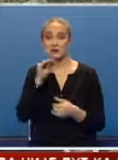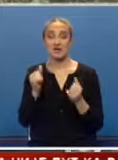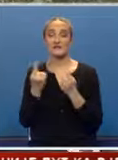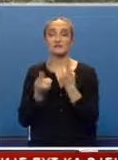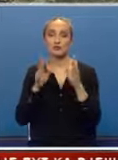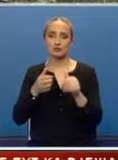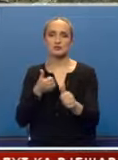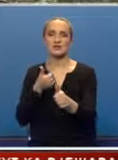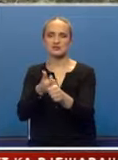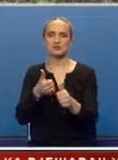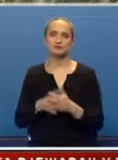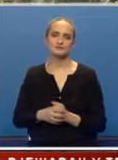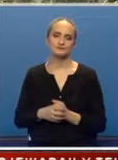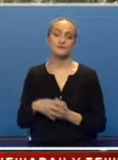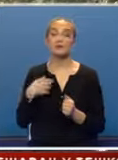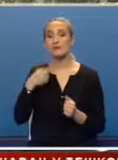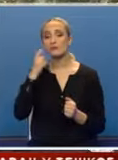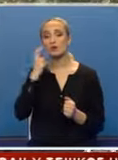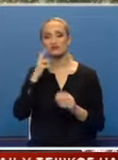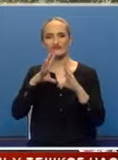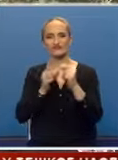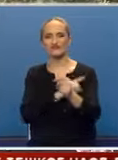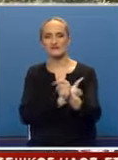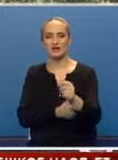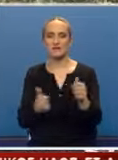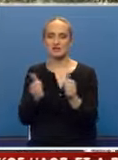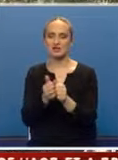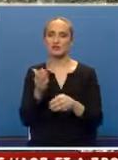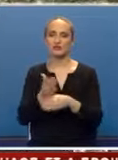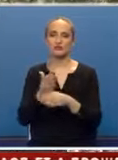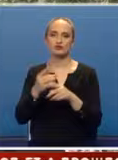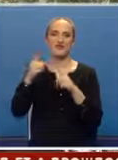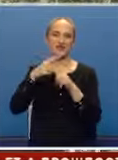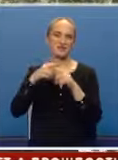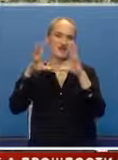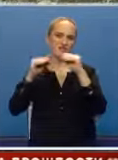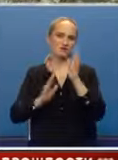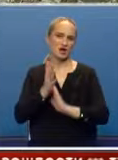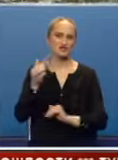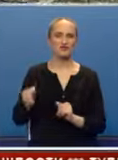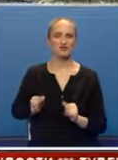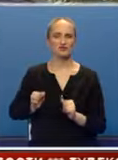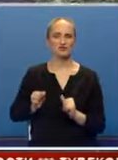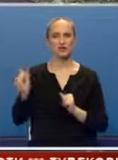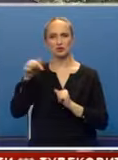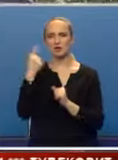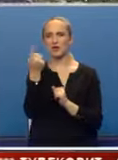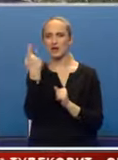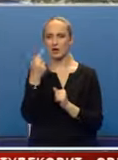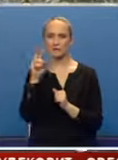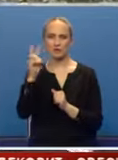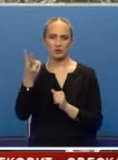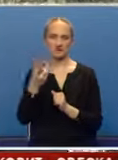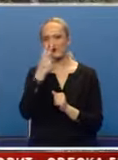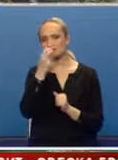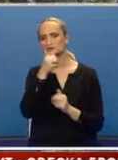možete li stići? Pa evo, mi pokušavamo svim snagama zajedno, pomažemo trebinjskim vatrogascima, vojska je došla, helikopter je pozvan, vidit